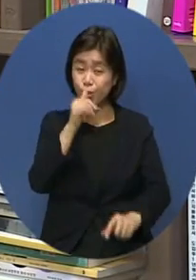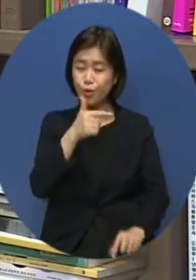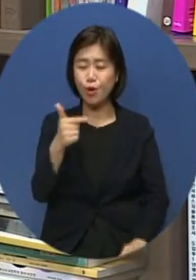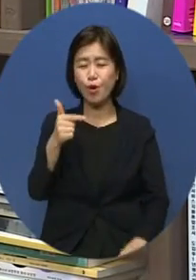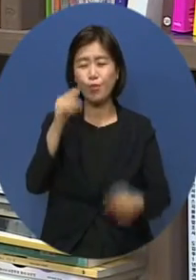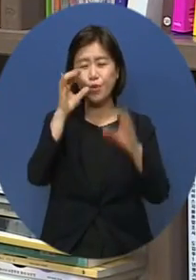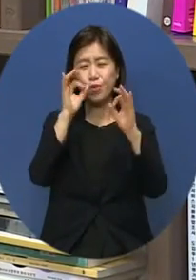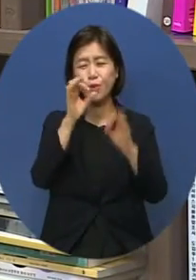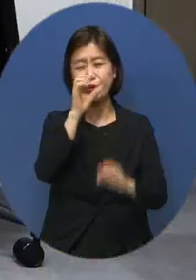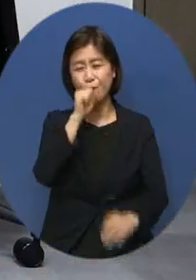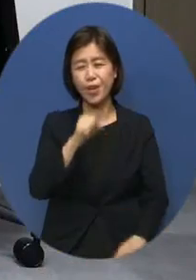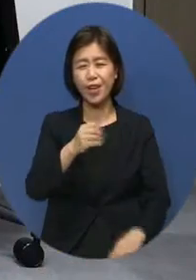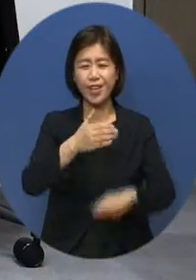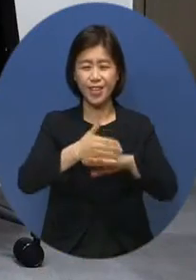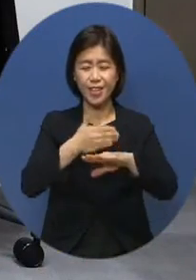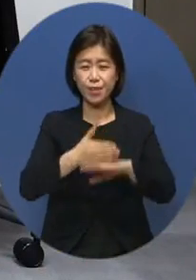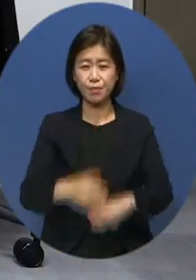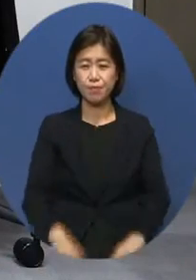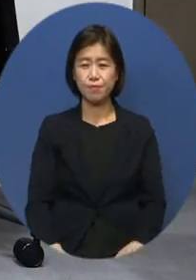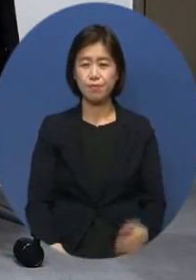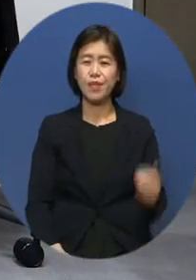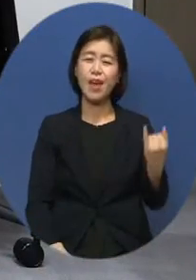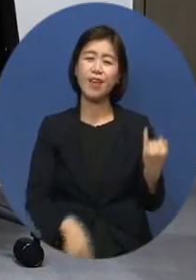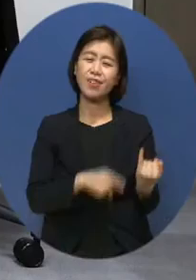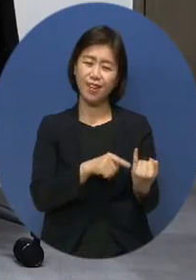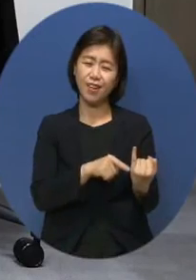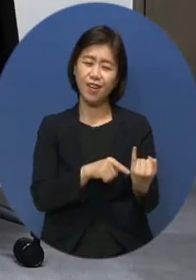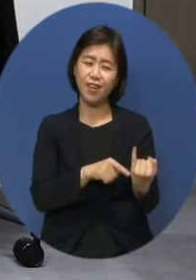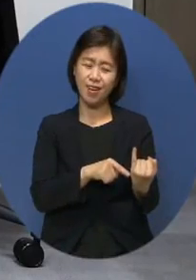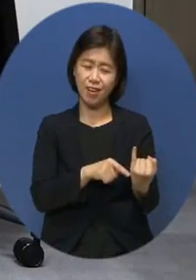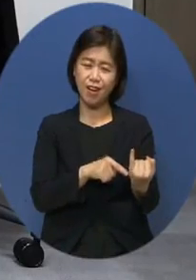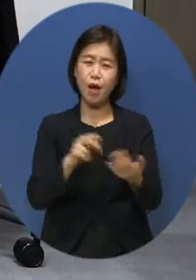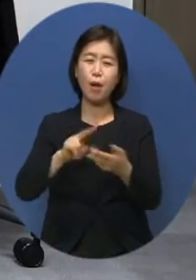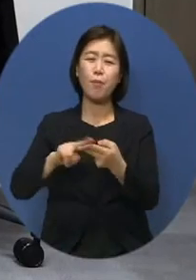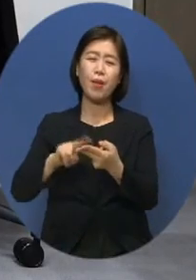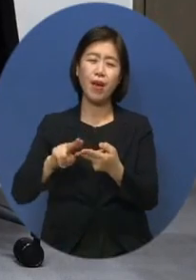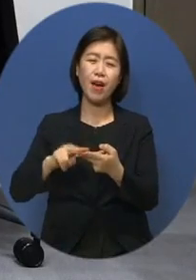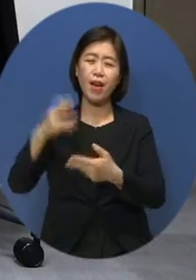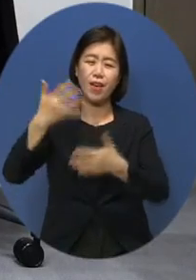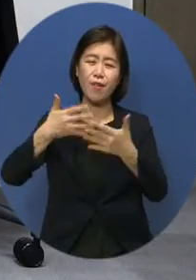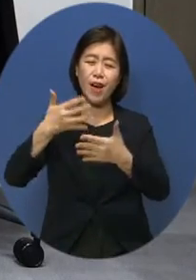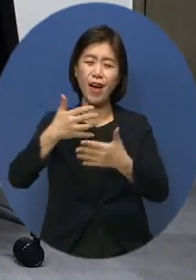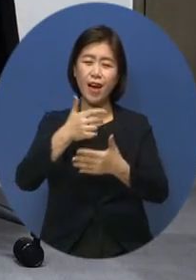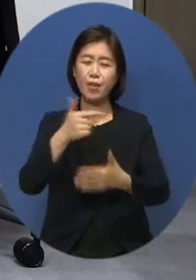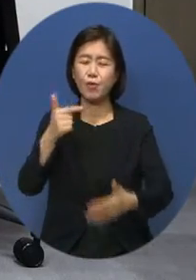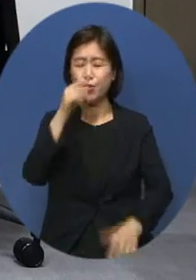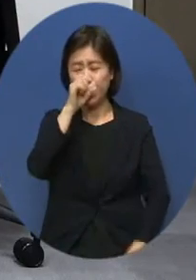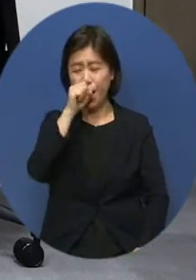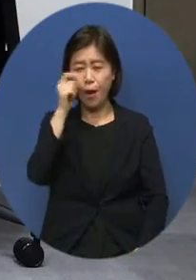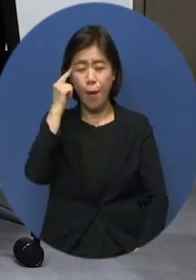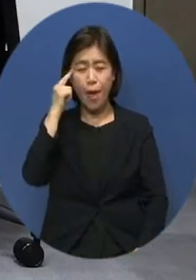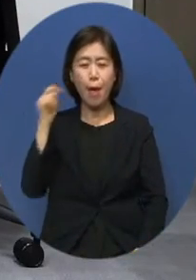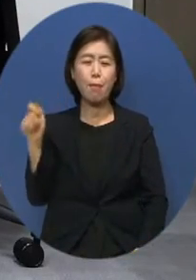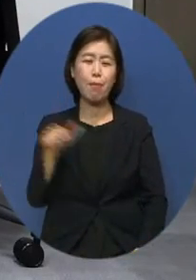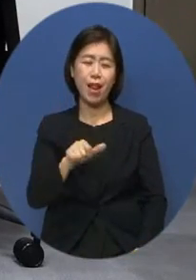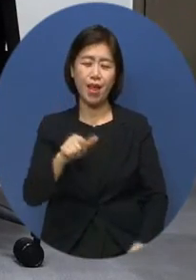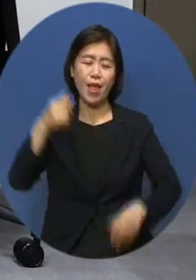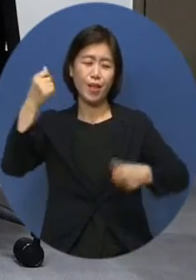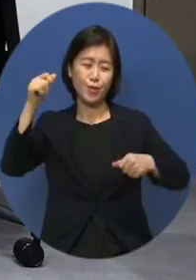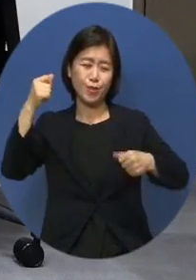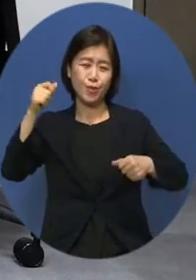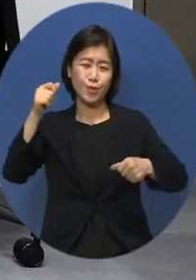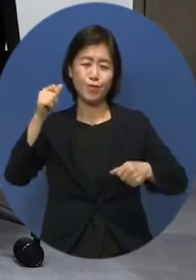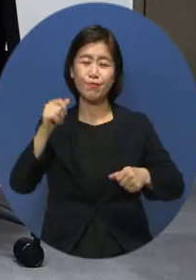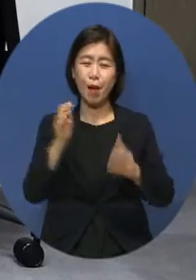네. 혜정은 그 노래를 제일 좋아하죠. 박자가? 아, 네. 아, 그러니까요. 네. 춤을 또 잘